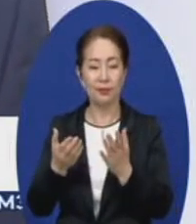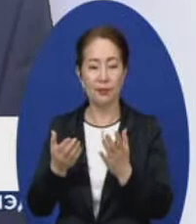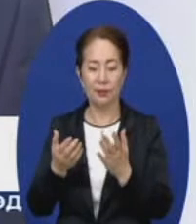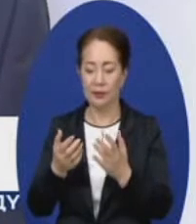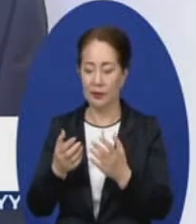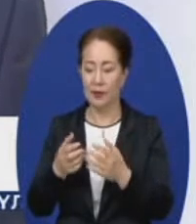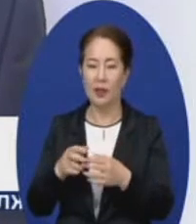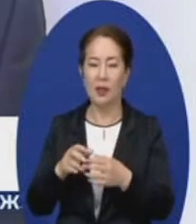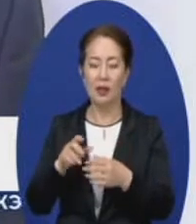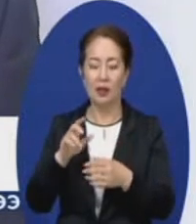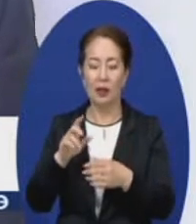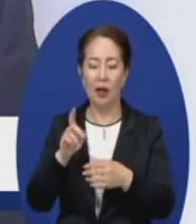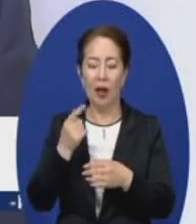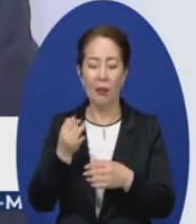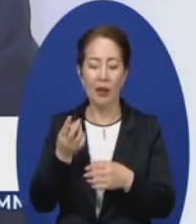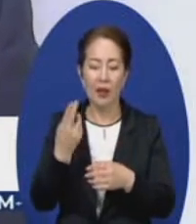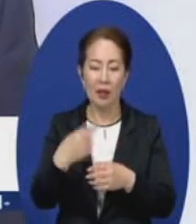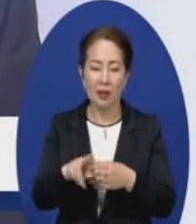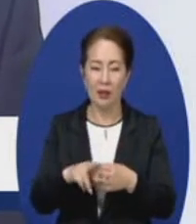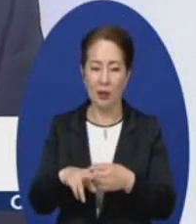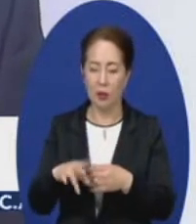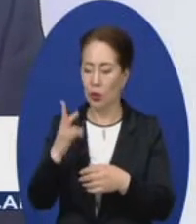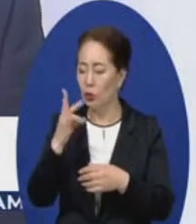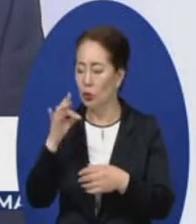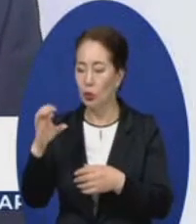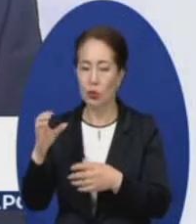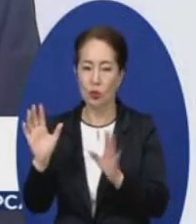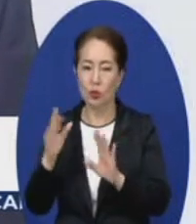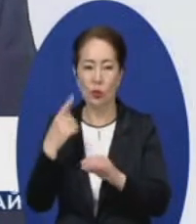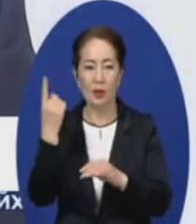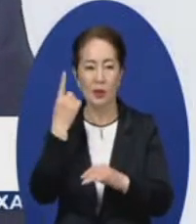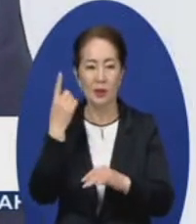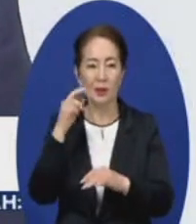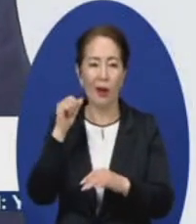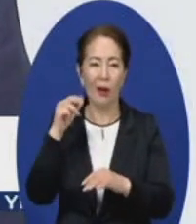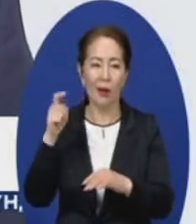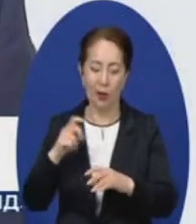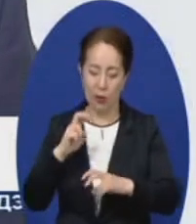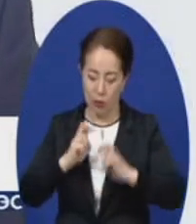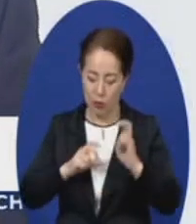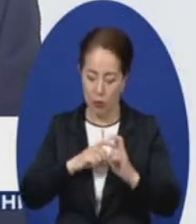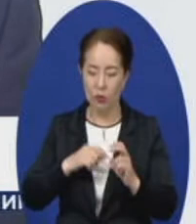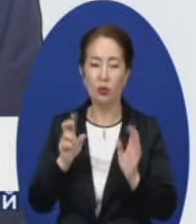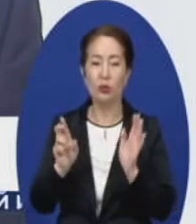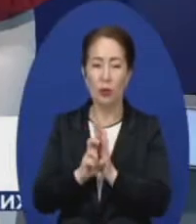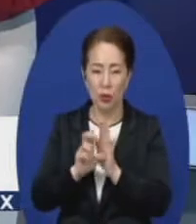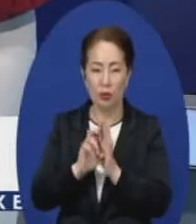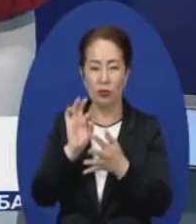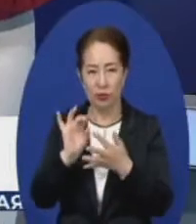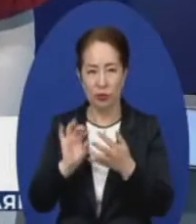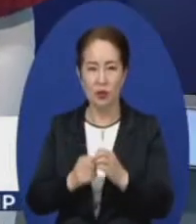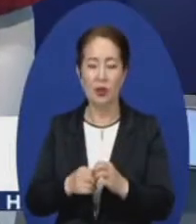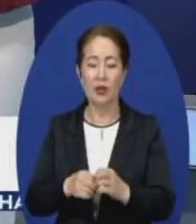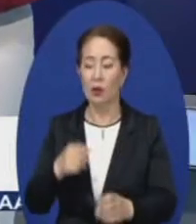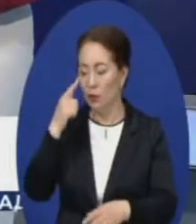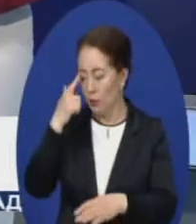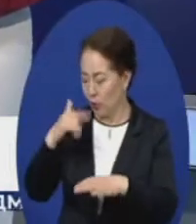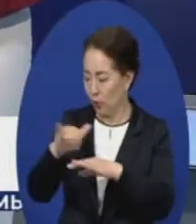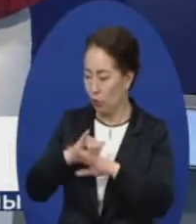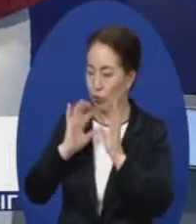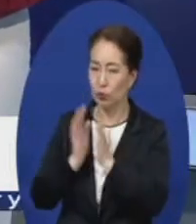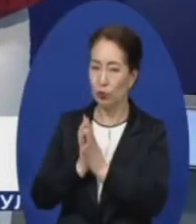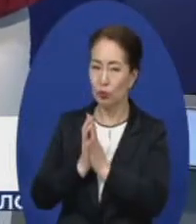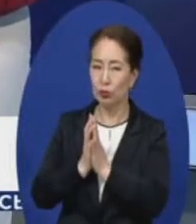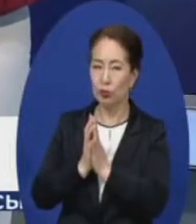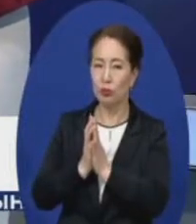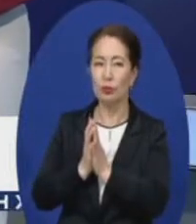болох хайбрид, аль болох одоо нүүрс төлөхгүй цахилгаан арчин хүчийг өөрөөсөө үйлдвэрлэх ийм боломжтой. За, Монгол улсад